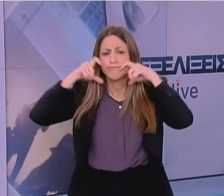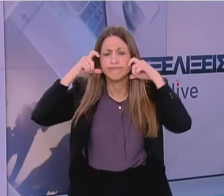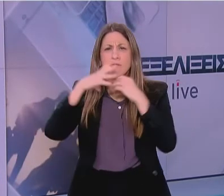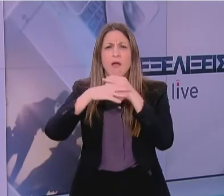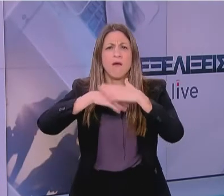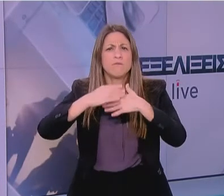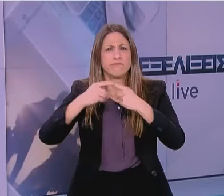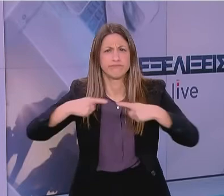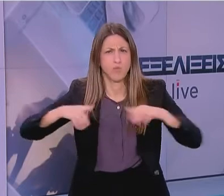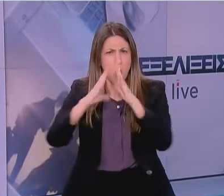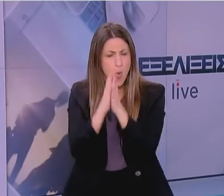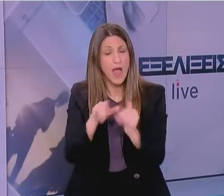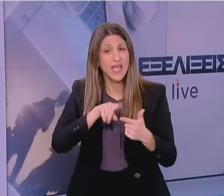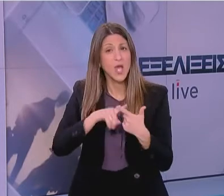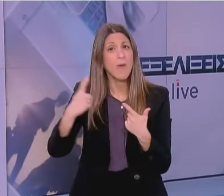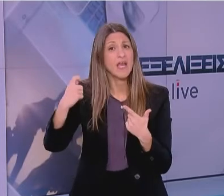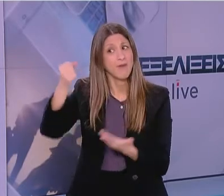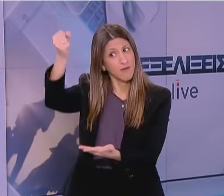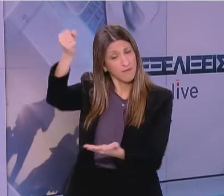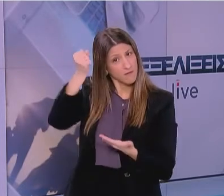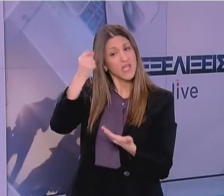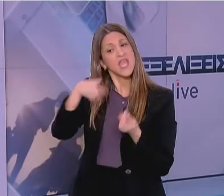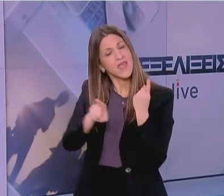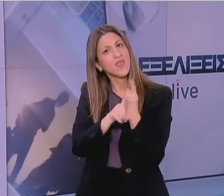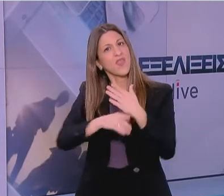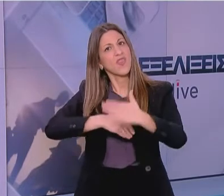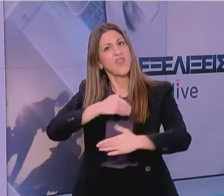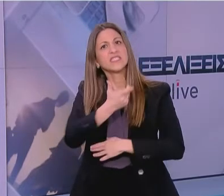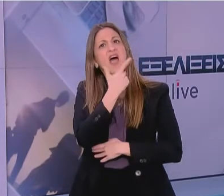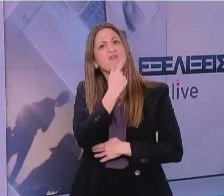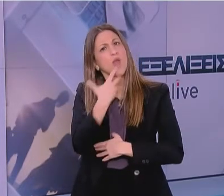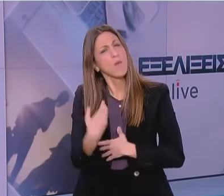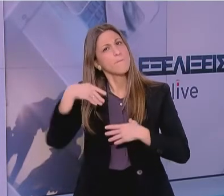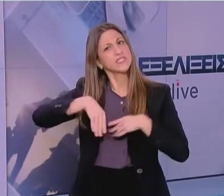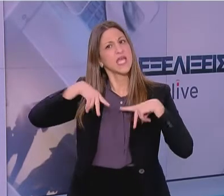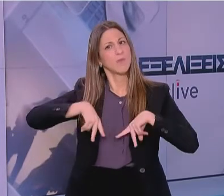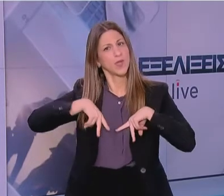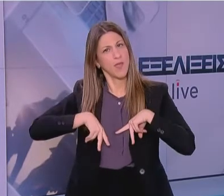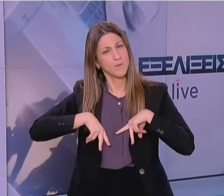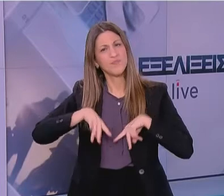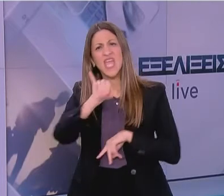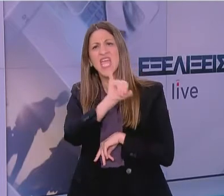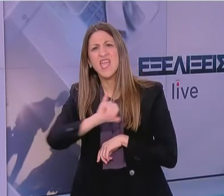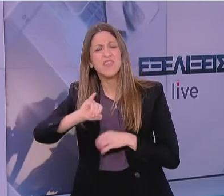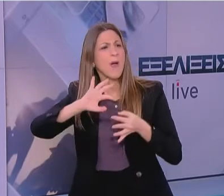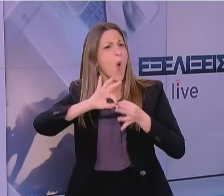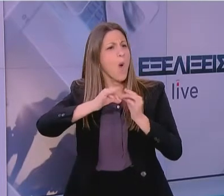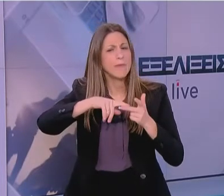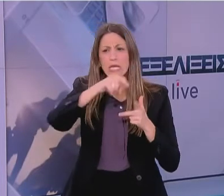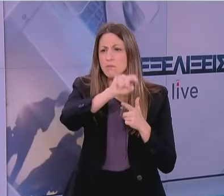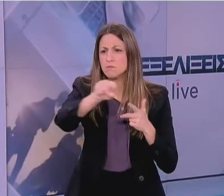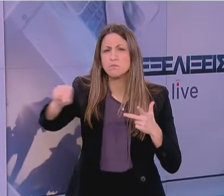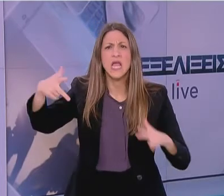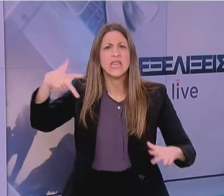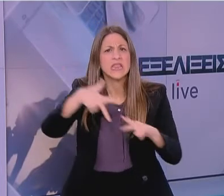και νοσοκομιακού εξοπλισμού, όσο και σε χρήμα. Υπενθυμίζεται ότι ιδρύματα, μεγάλοι όμιλοι, ενώσεις, σύλλογοι,